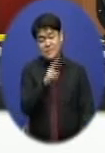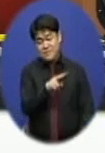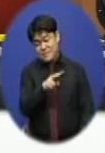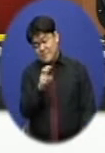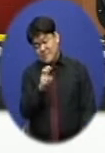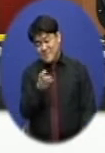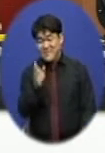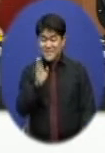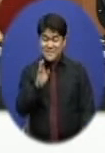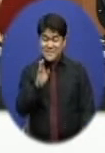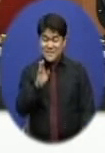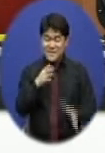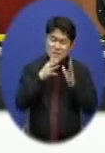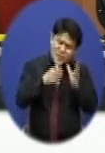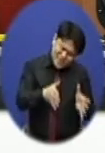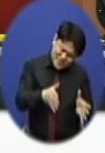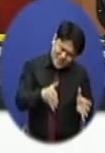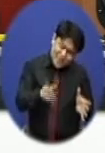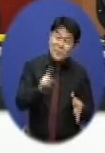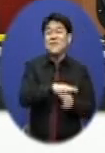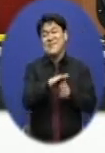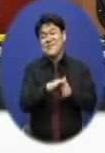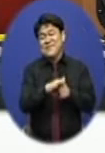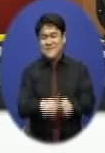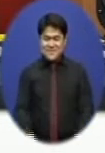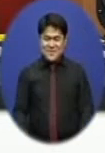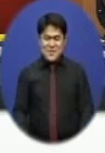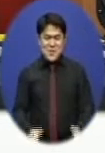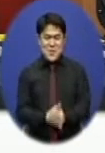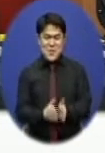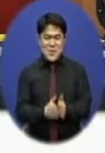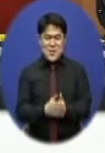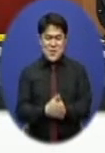믿다가도 속는 사랑 아이고 얼른 받아